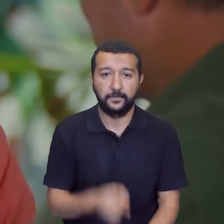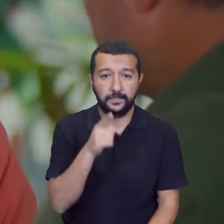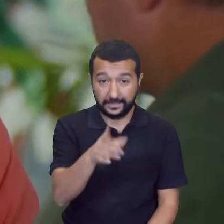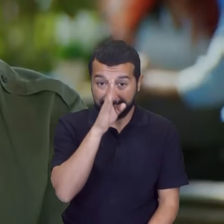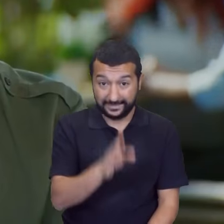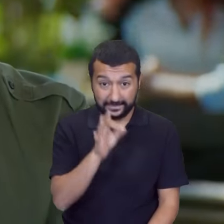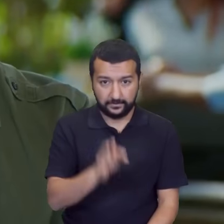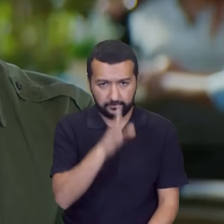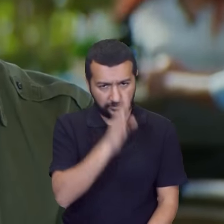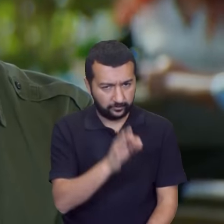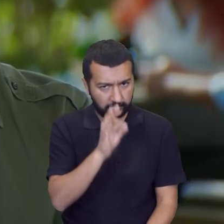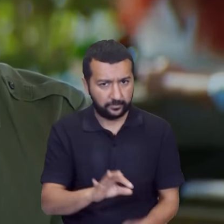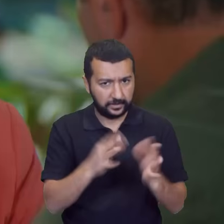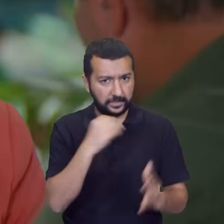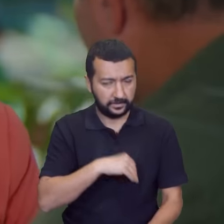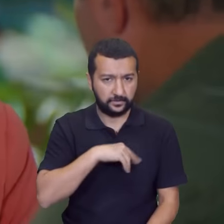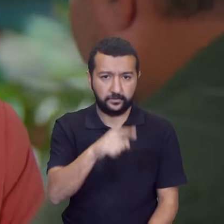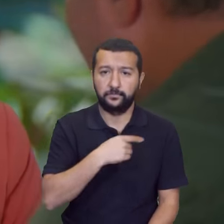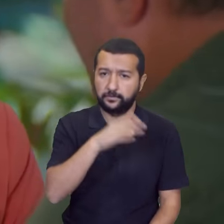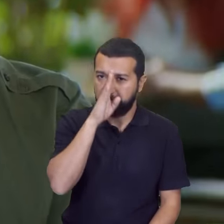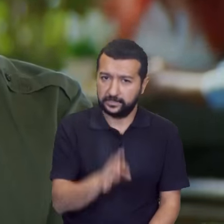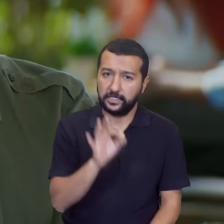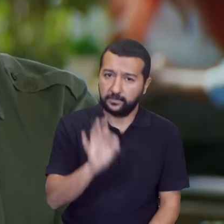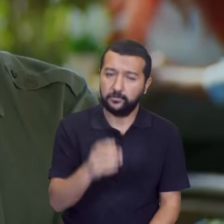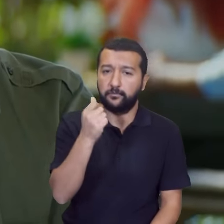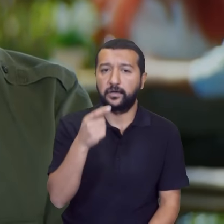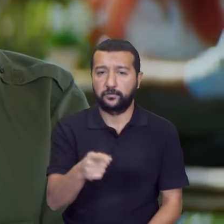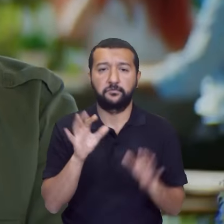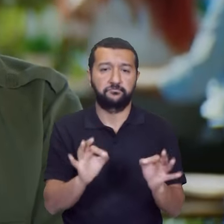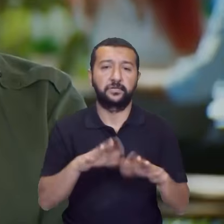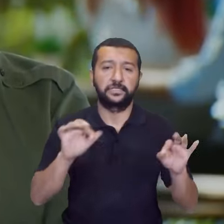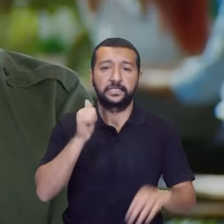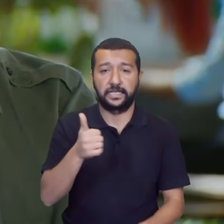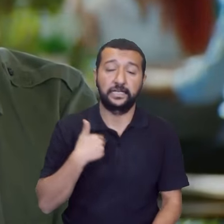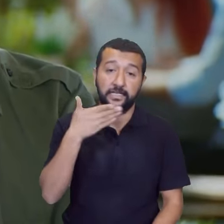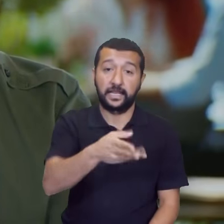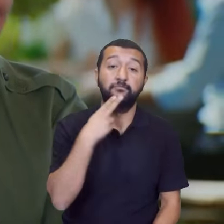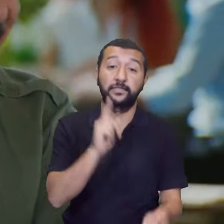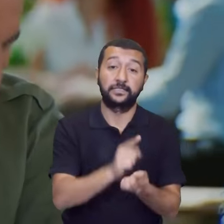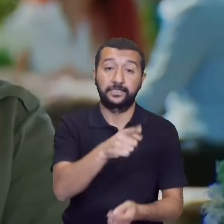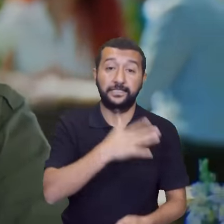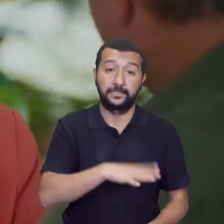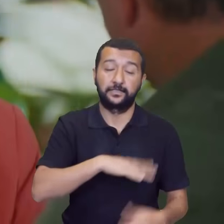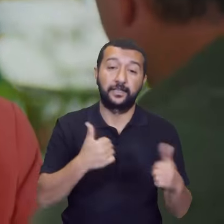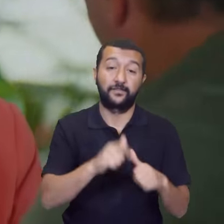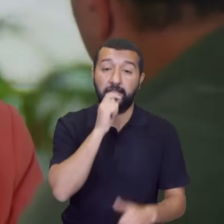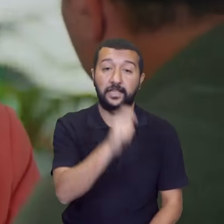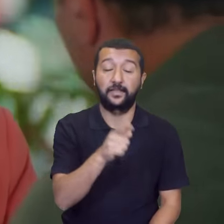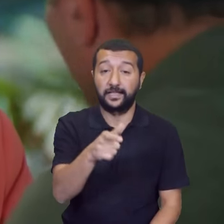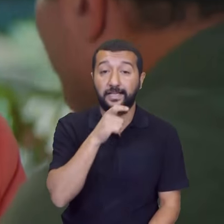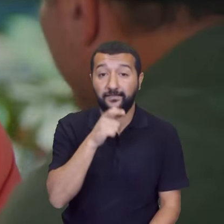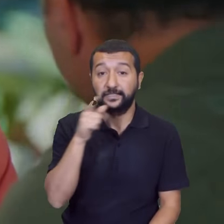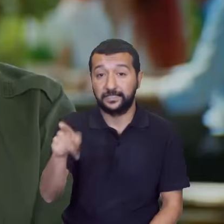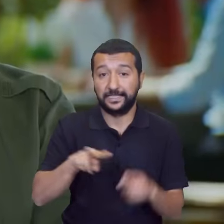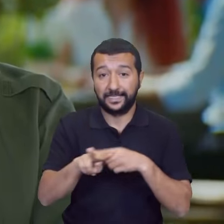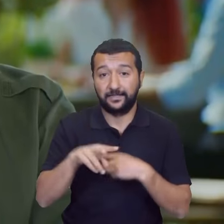Sen ciddisin. Ciddiyim tabii. Ne sandın be? Benim ciddiyetim de, maddiyatım da yerinde. Yarın gelip ablandan istiyorum seni. Kahveciyi